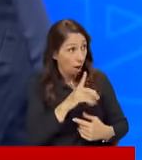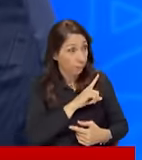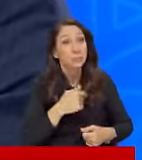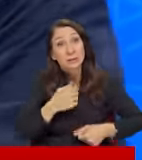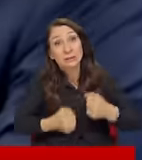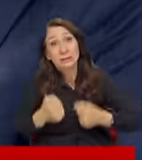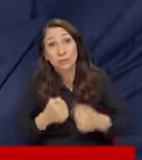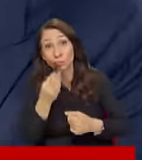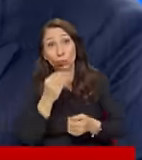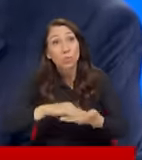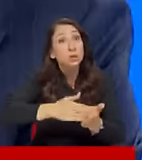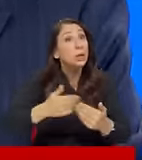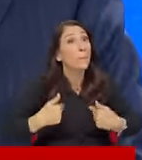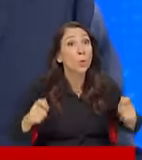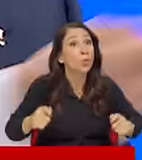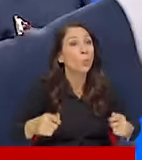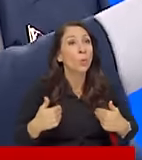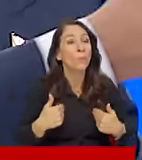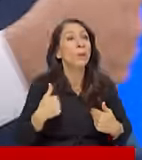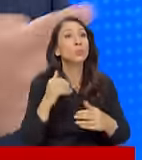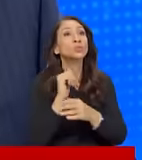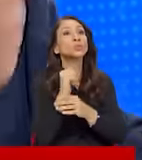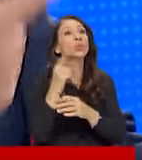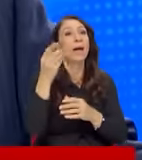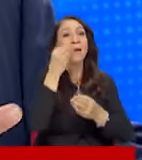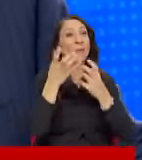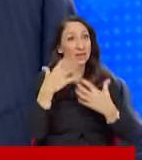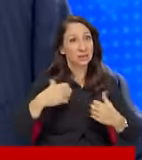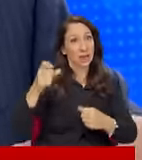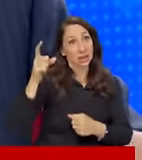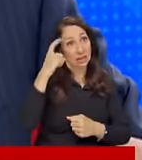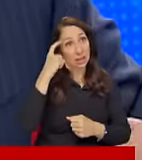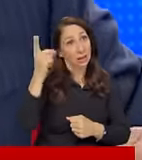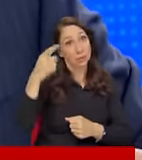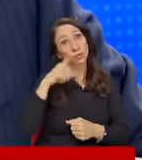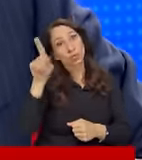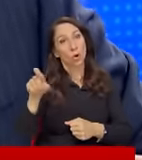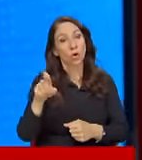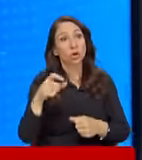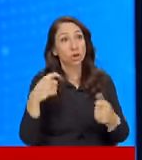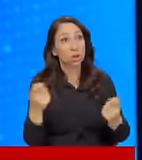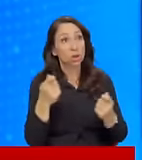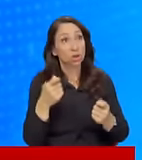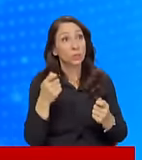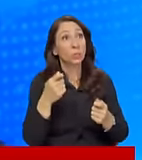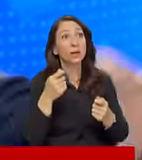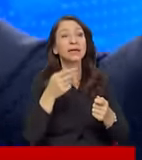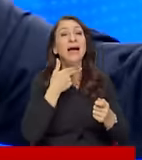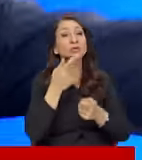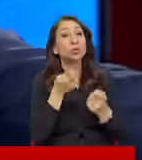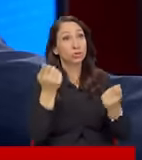İnan mutfağa iniyordum, bulaşık yıkıyordum. Bunu benim ustalarım hala sağdır yani. Tanırlar beni. Çalıştırdığım komiler